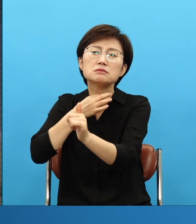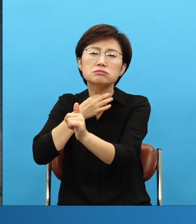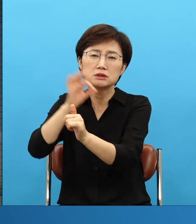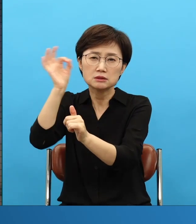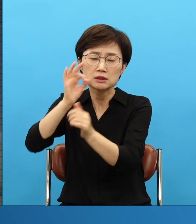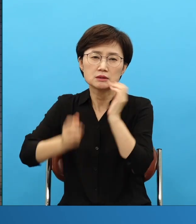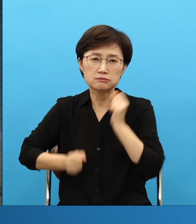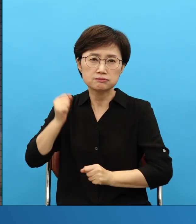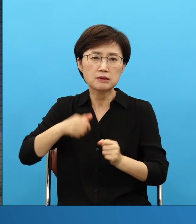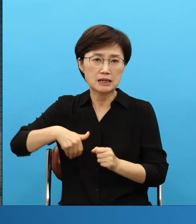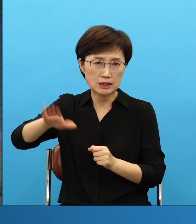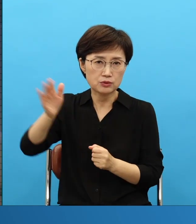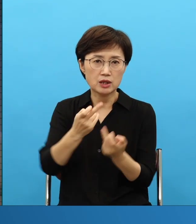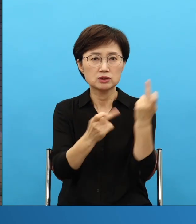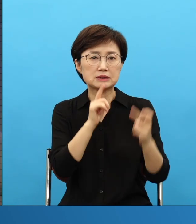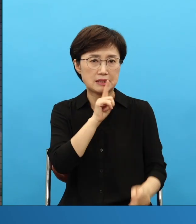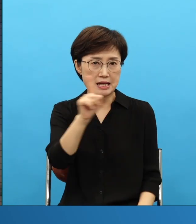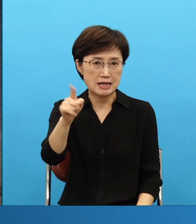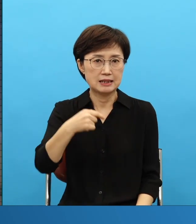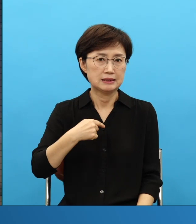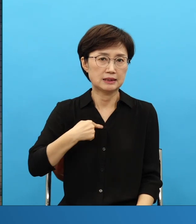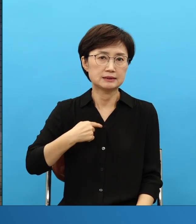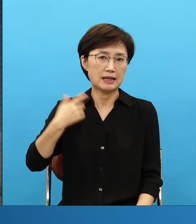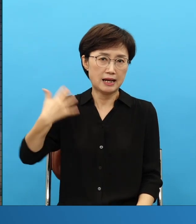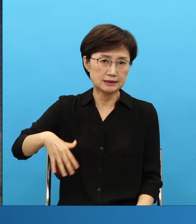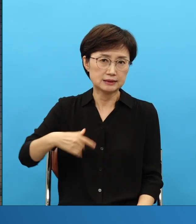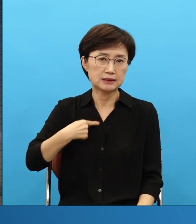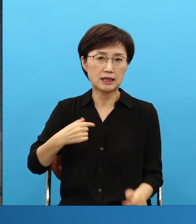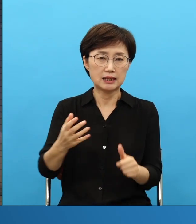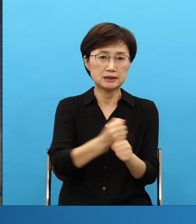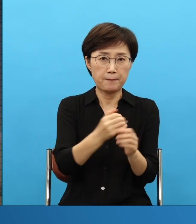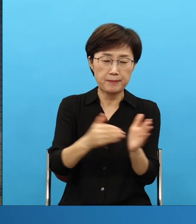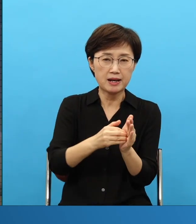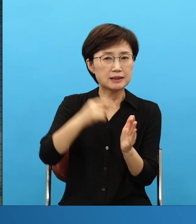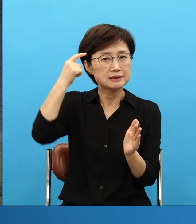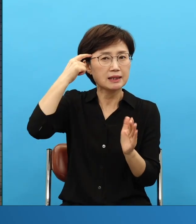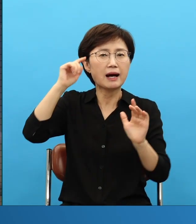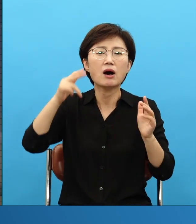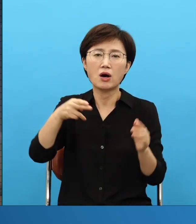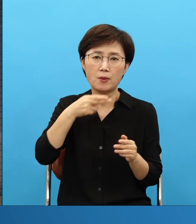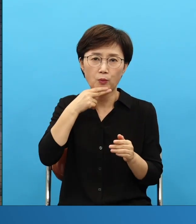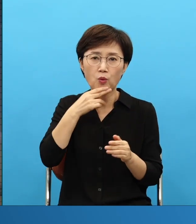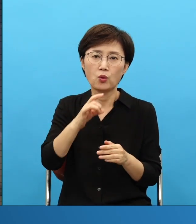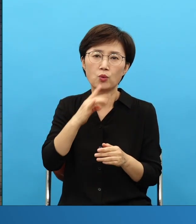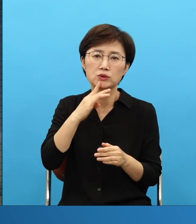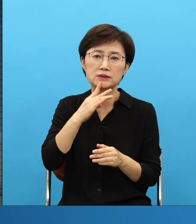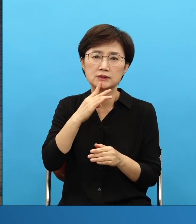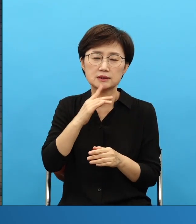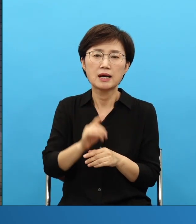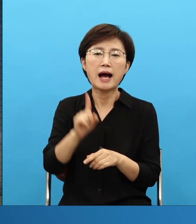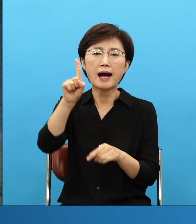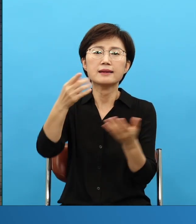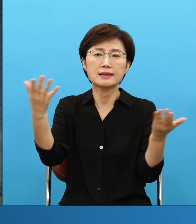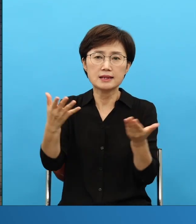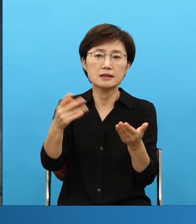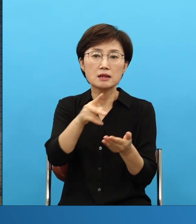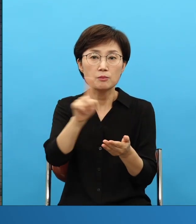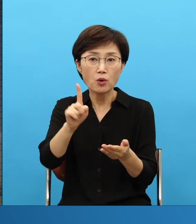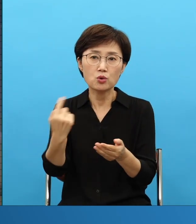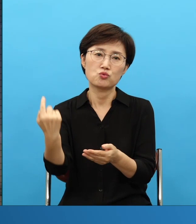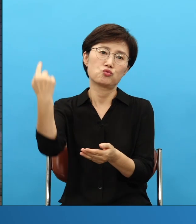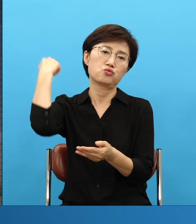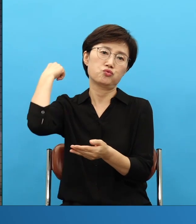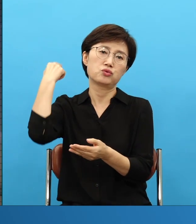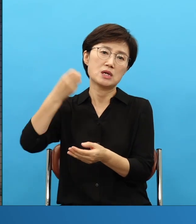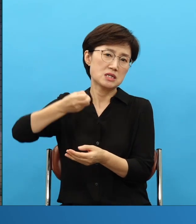잡으려고 달려가노라. 형제들아 나는 아직 내가 잡은 줄로 여기지 아니하고 오직 한 일 즉 뒤에